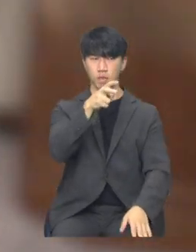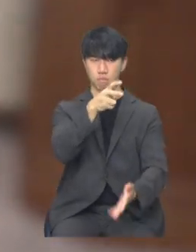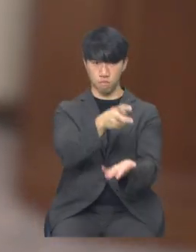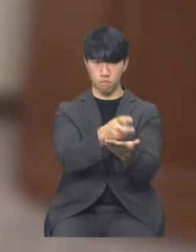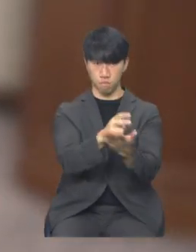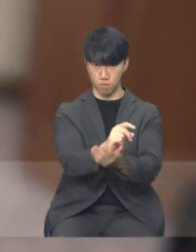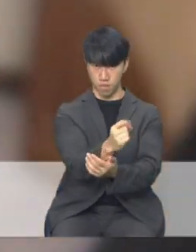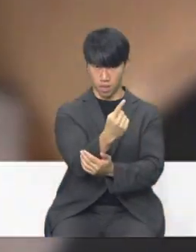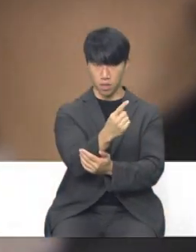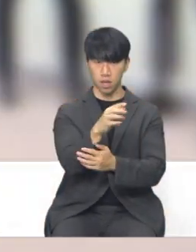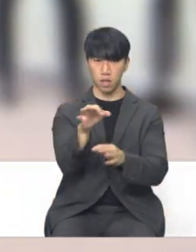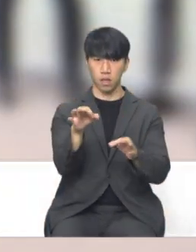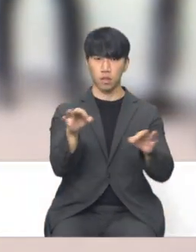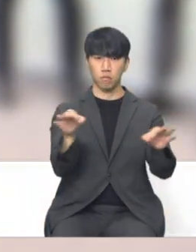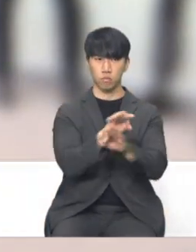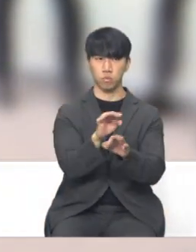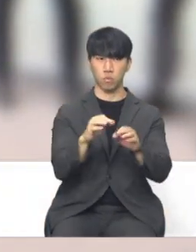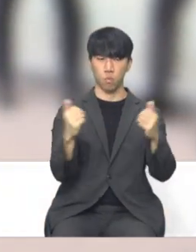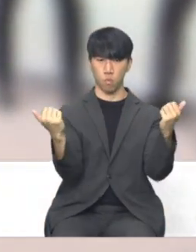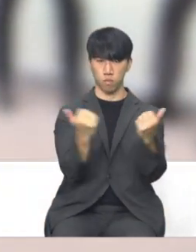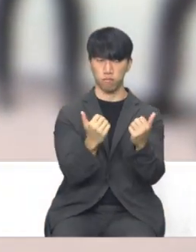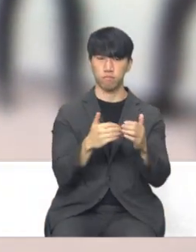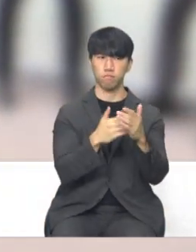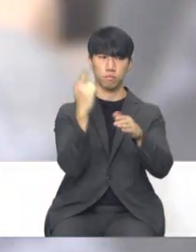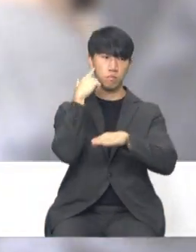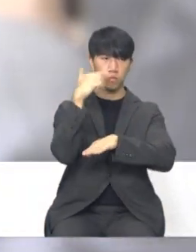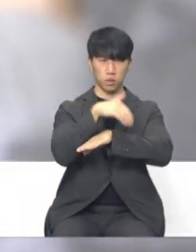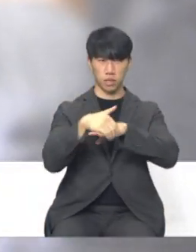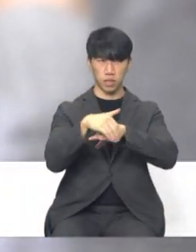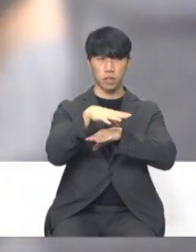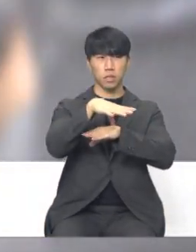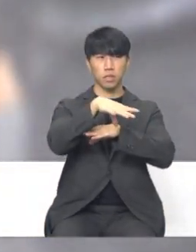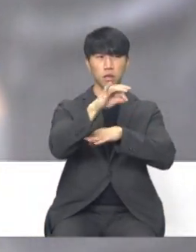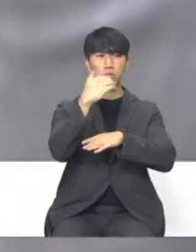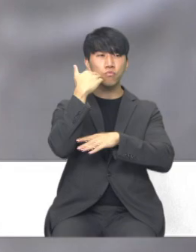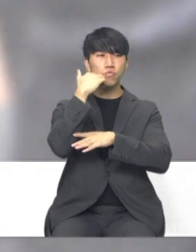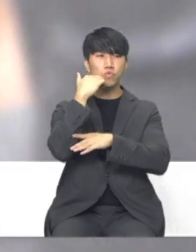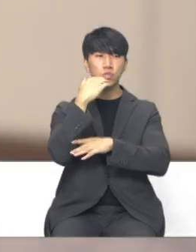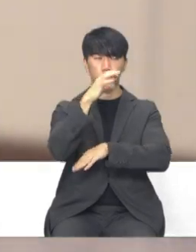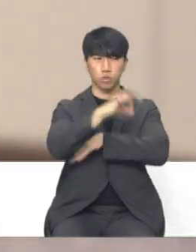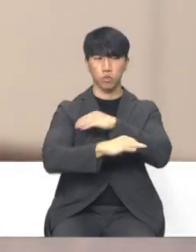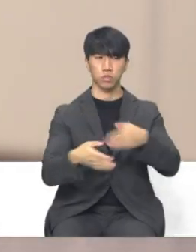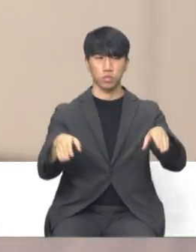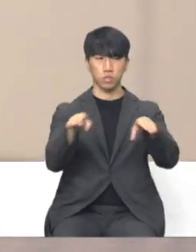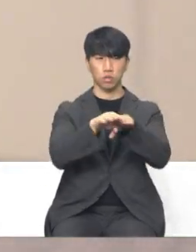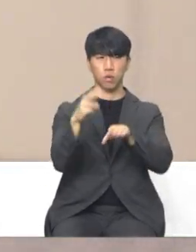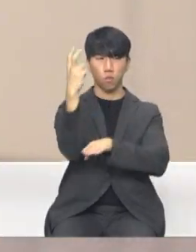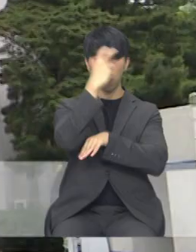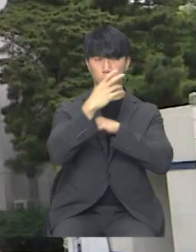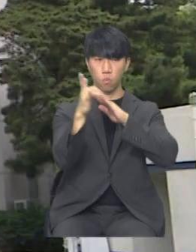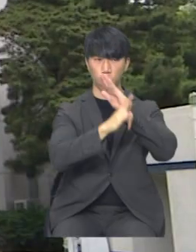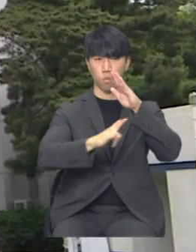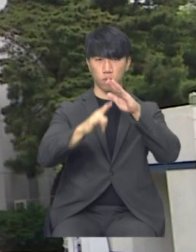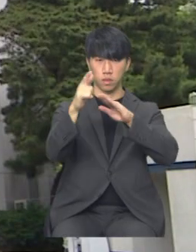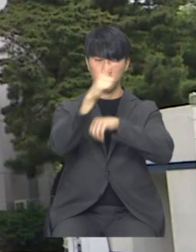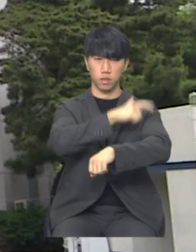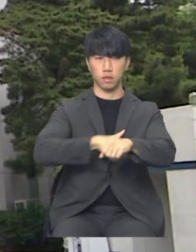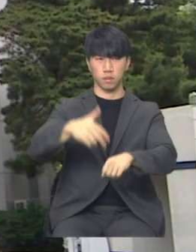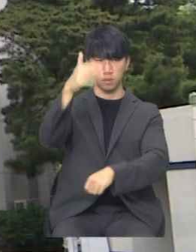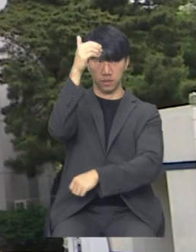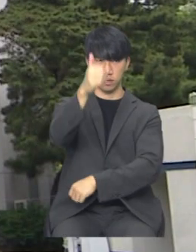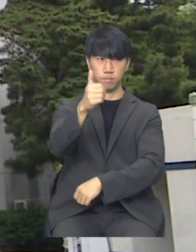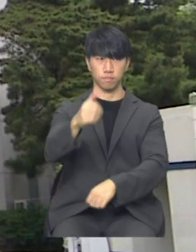통과로 인사청문회가 진행될 예정인데 첫 대상자는 서구시설관리공단 이사장이 됩니다. 한편